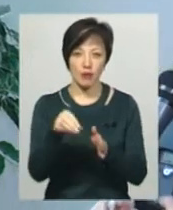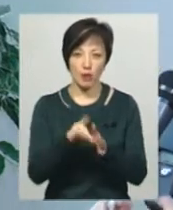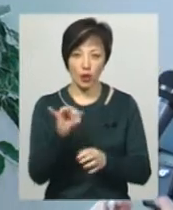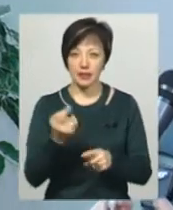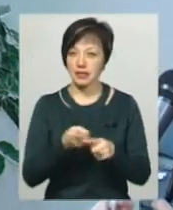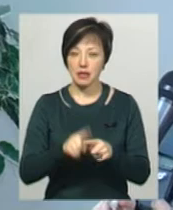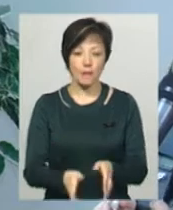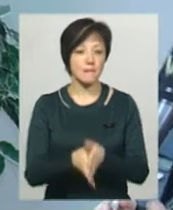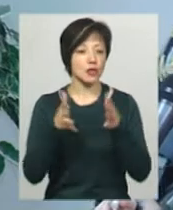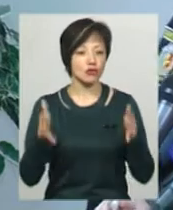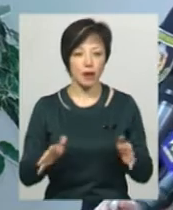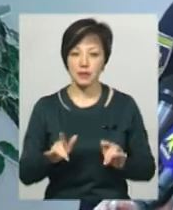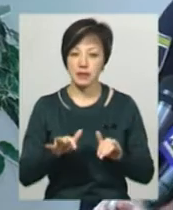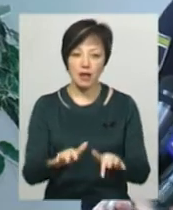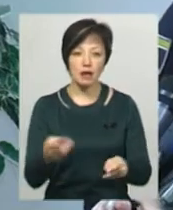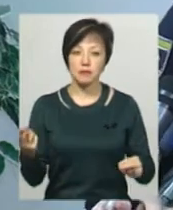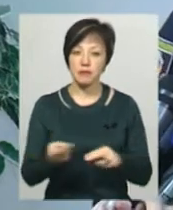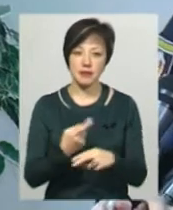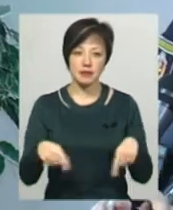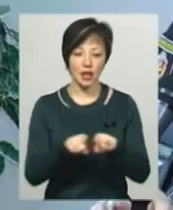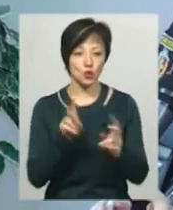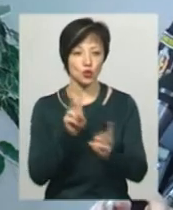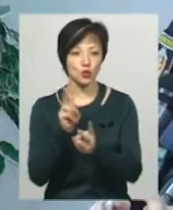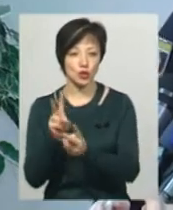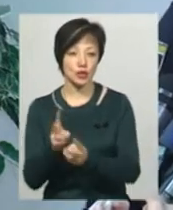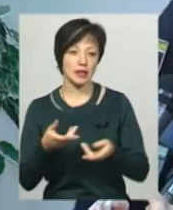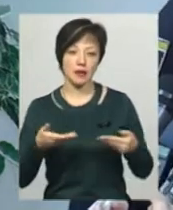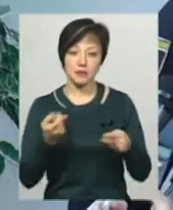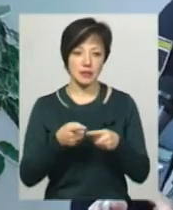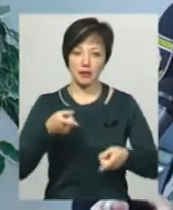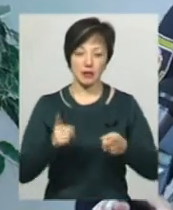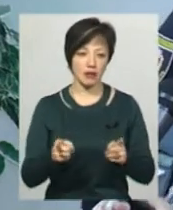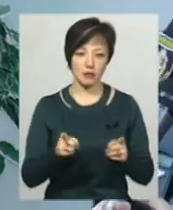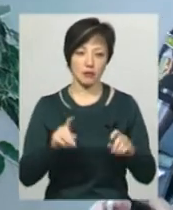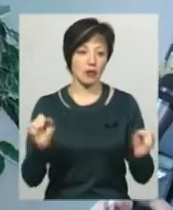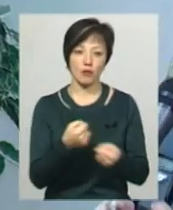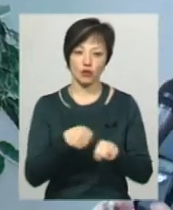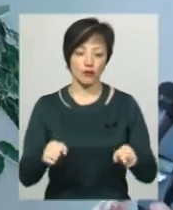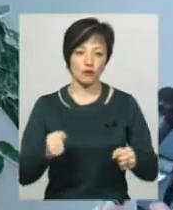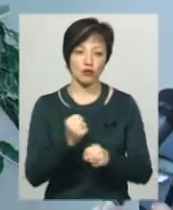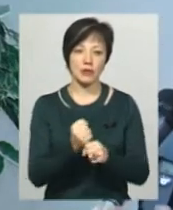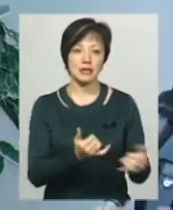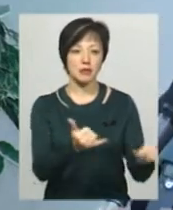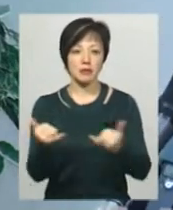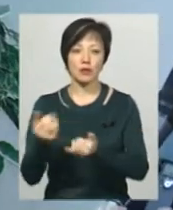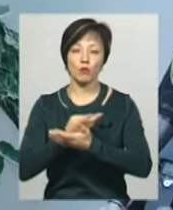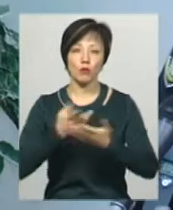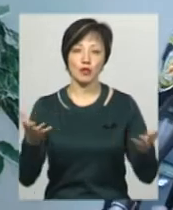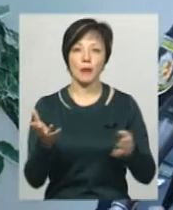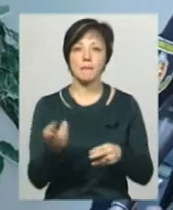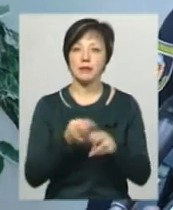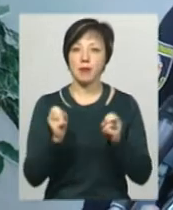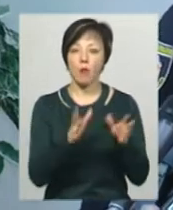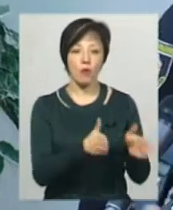це настільки масштабний захід, що без ось таких ось зустрічей нам це нереально зробити, забезпечити саме публічну безпеку і